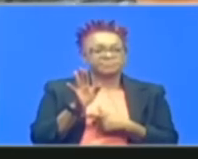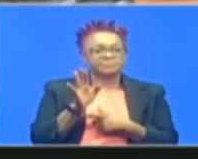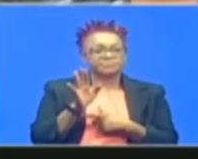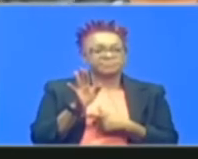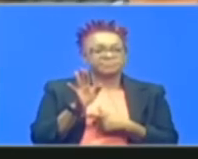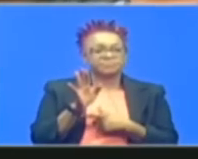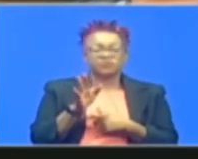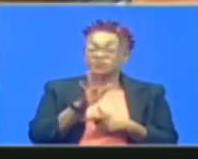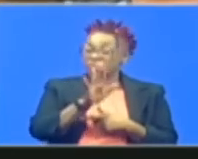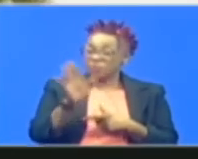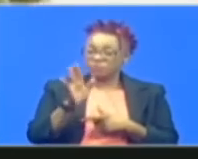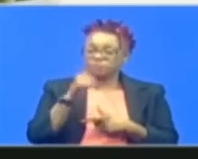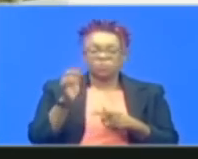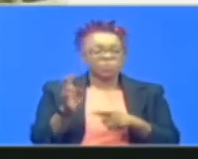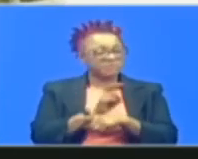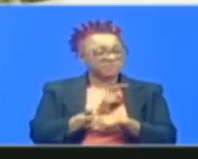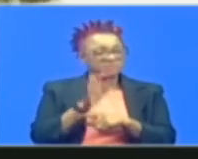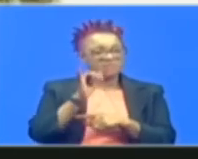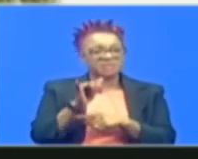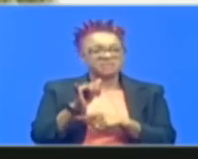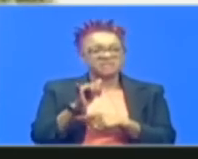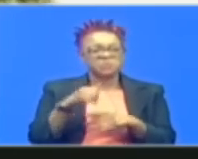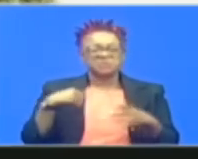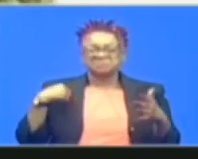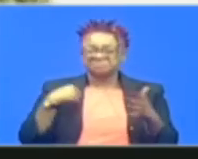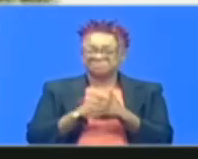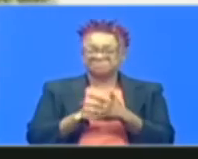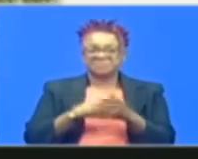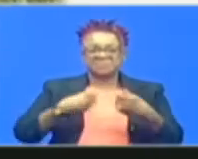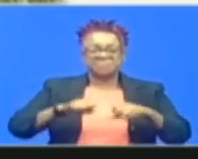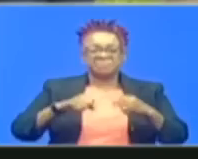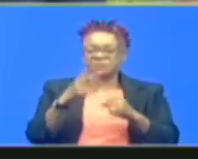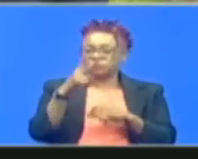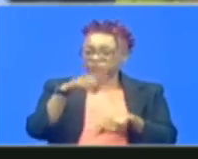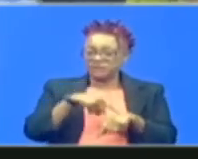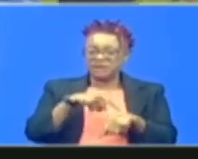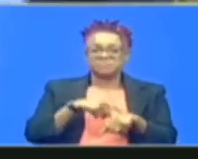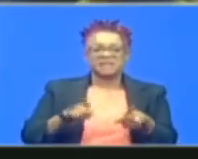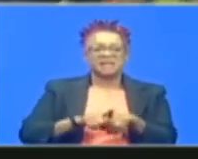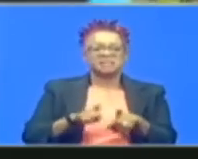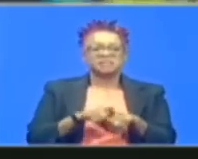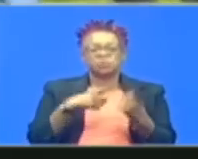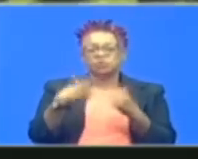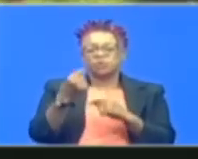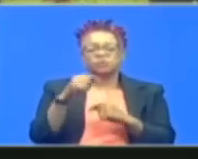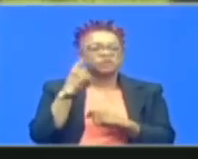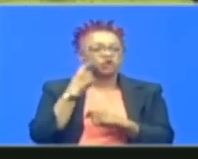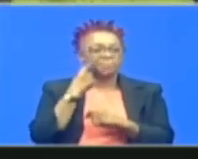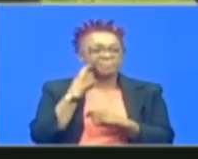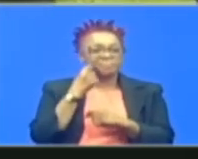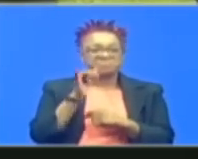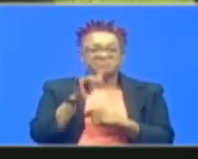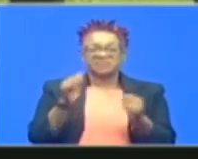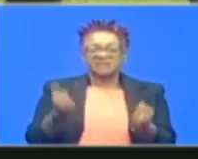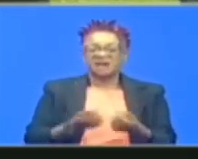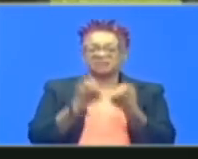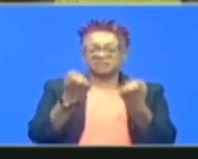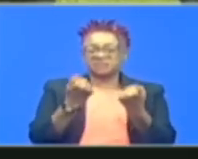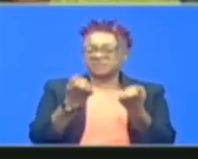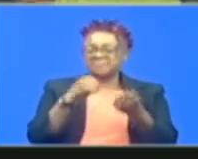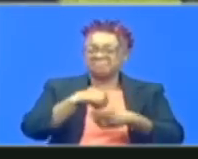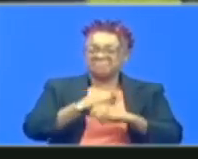Kulingana na walioshuhudia ajali, Derrick aligongwa na pikipiki mara mbili wakati alipokuwa akienda dukani. Ajali hiyo ilizima ndoto